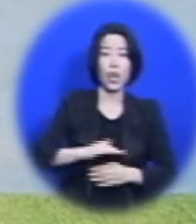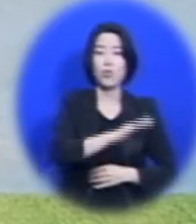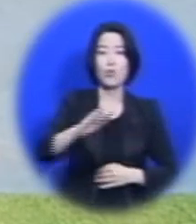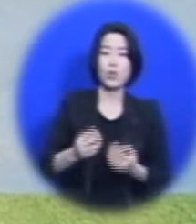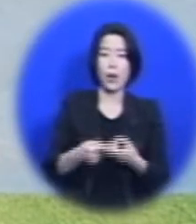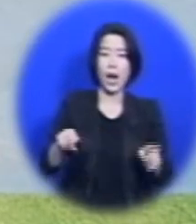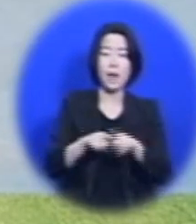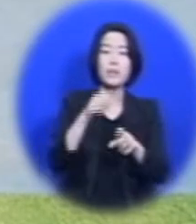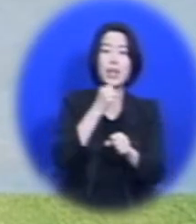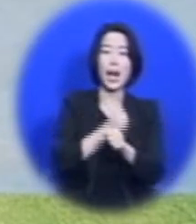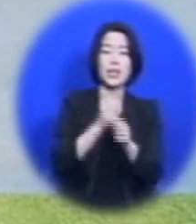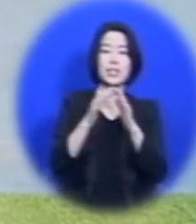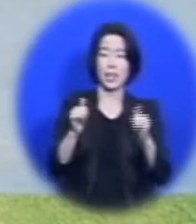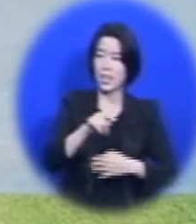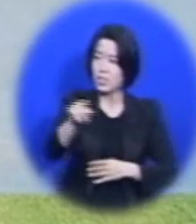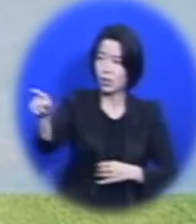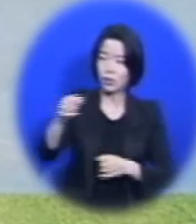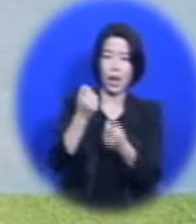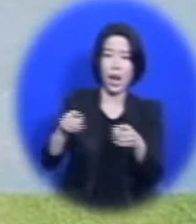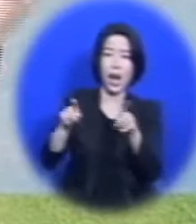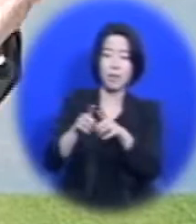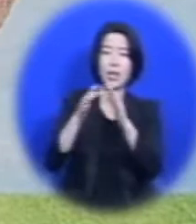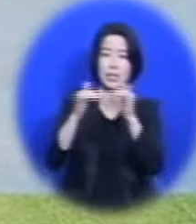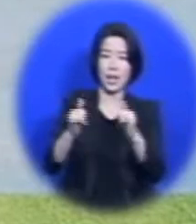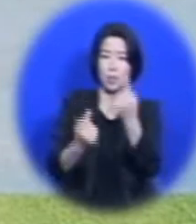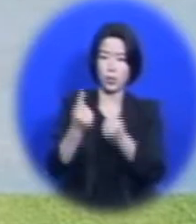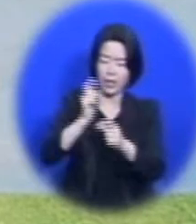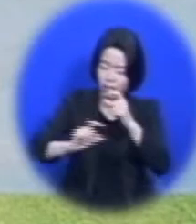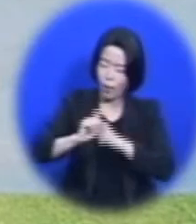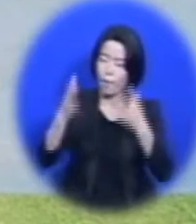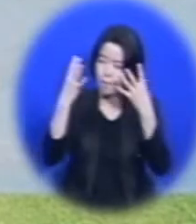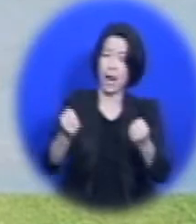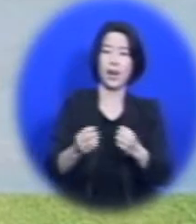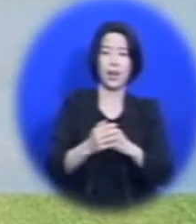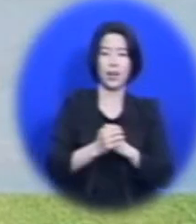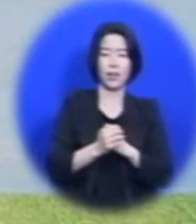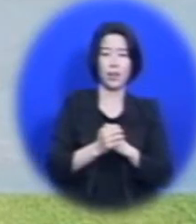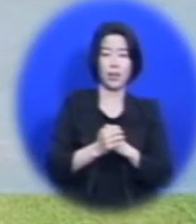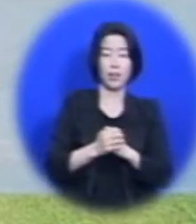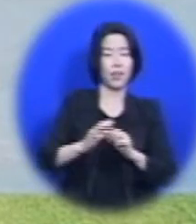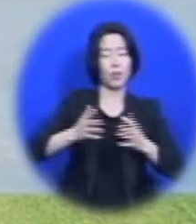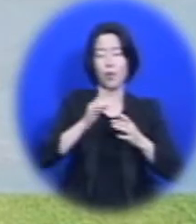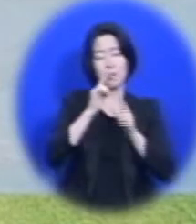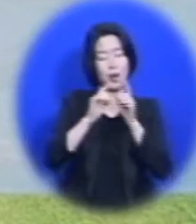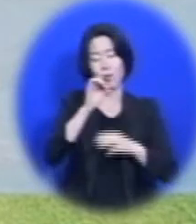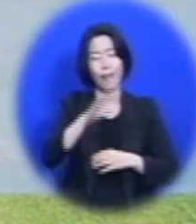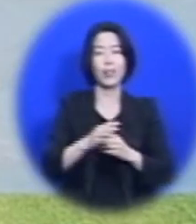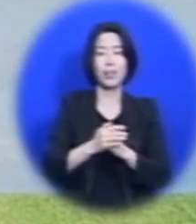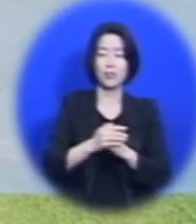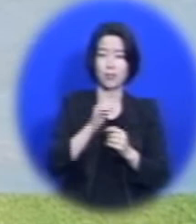우리와 함께하는 자가 저들과 함께하는 자보다 더 많아. 세상에 말도 안 되는 이야기를 하는